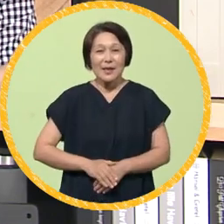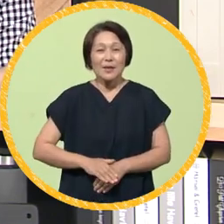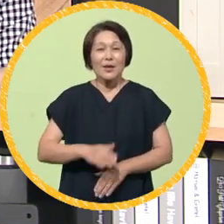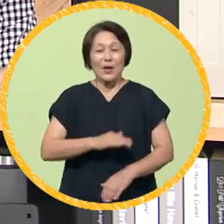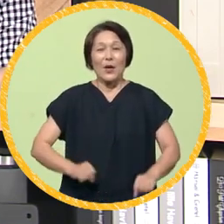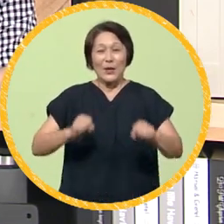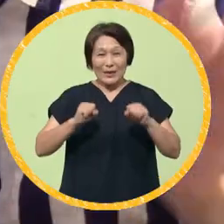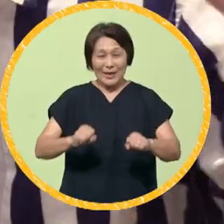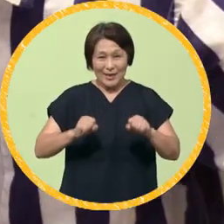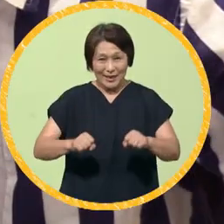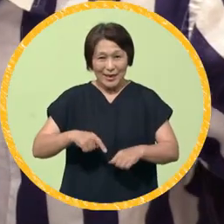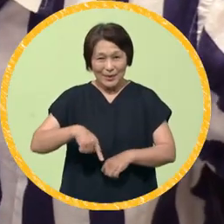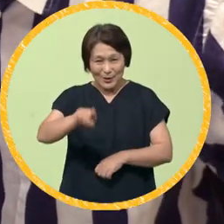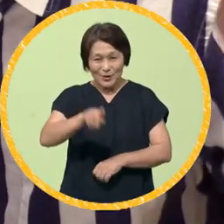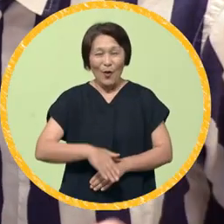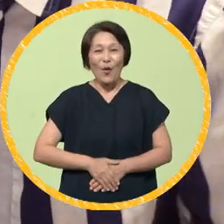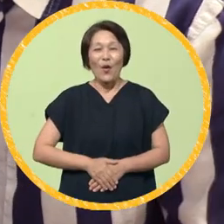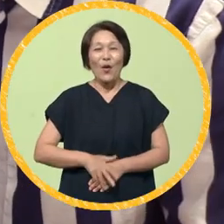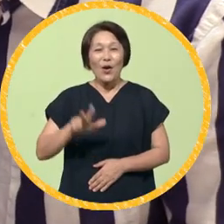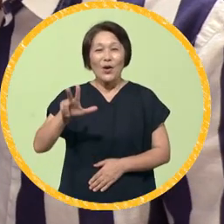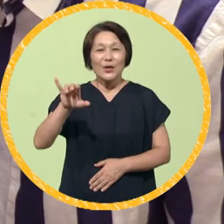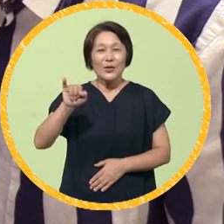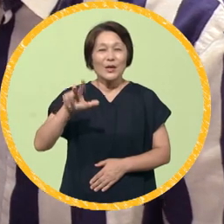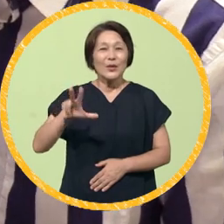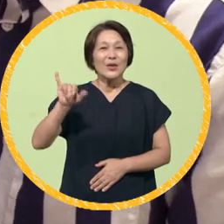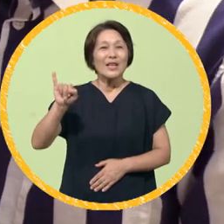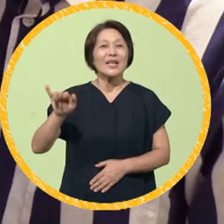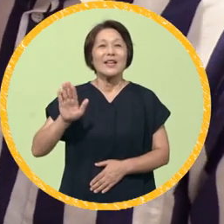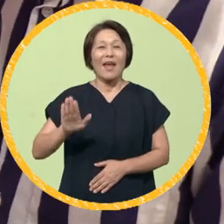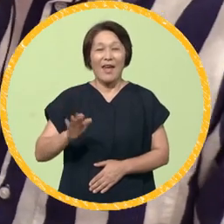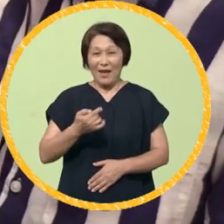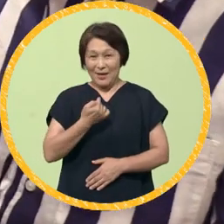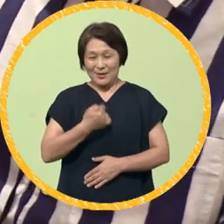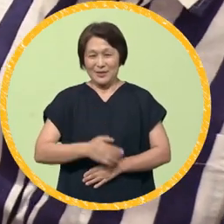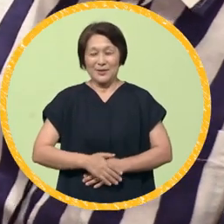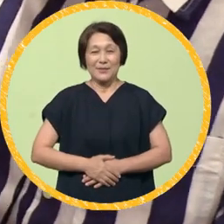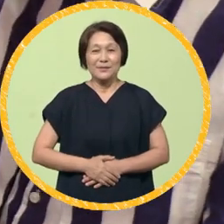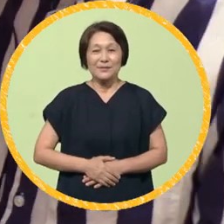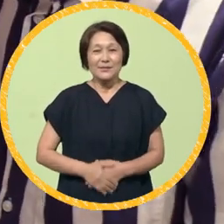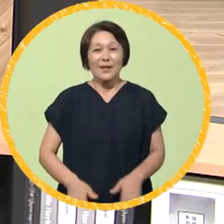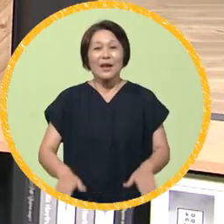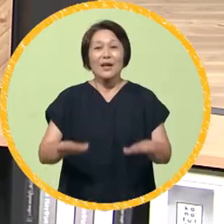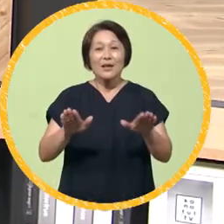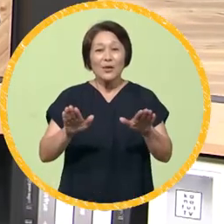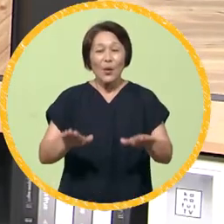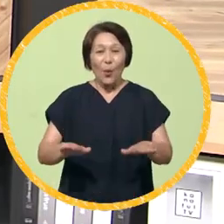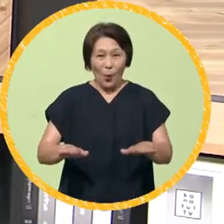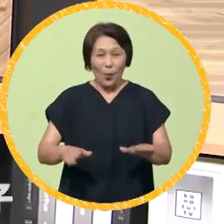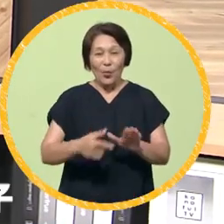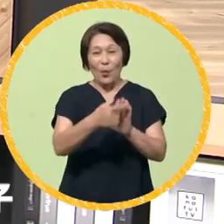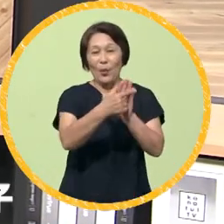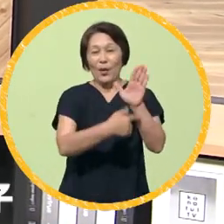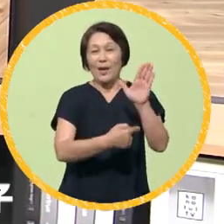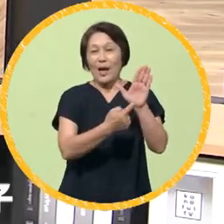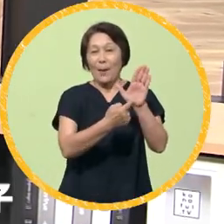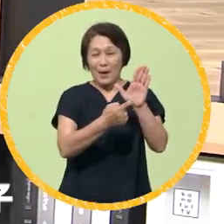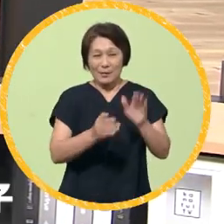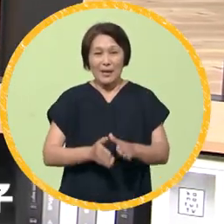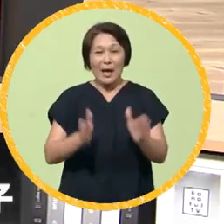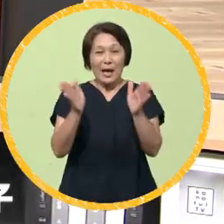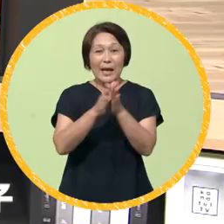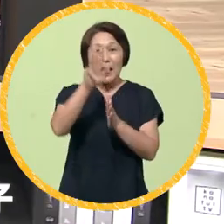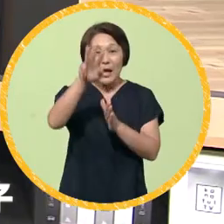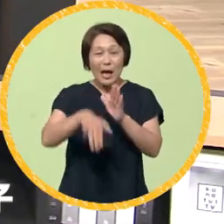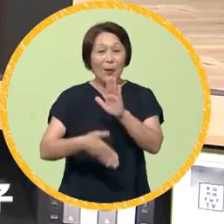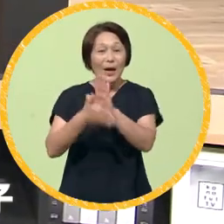ましょう。 はい、 はい、はーい、ルイルイです。さあさあ今日なんですけれども、はいはい、まずですね、神奈川